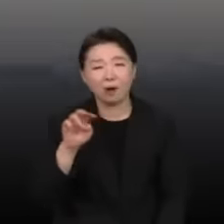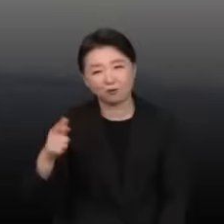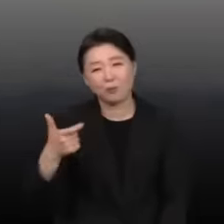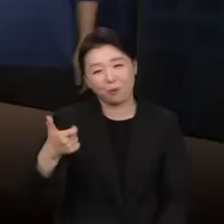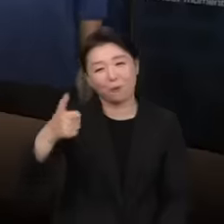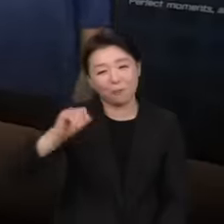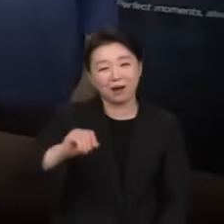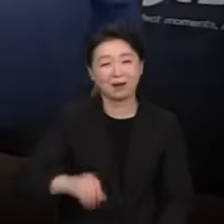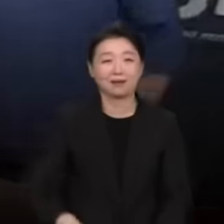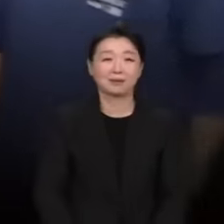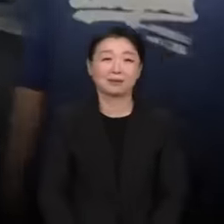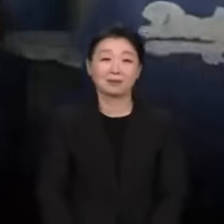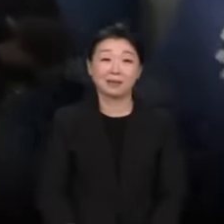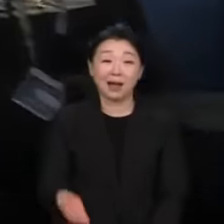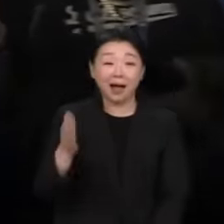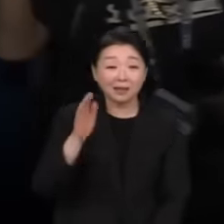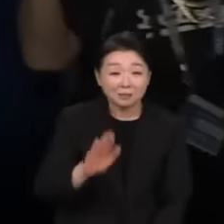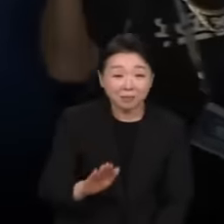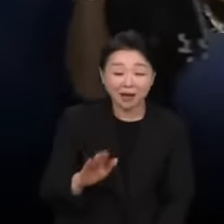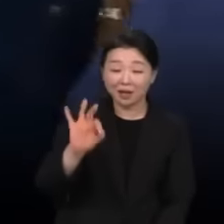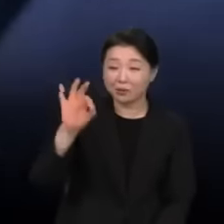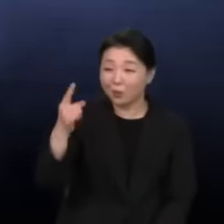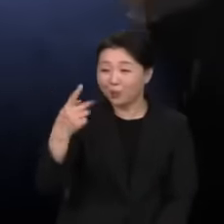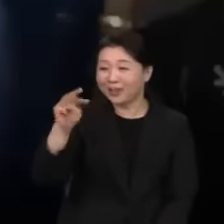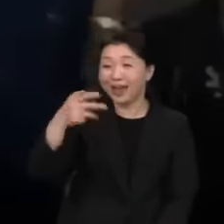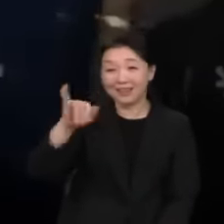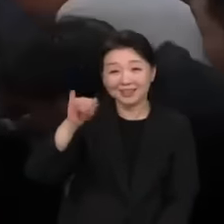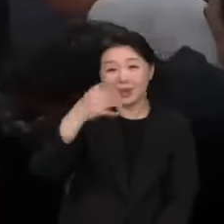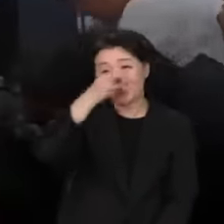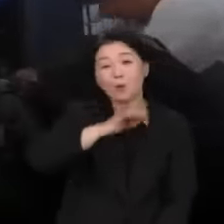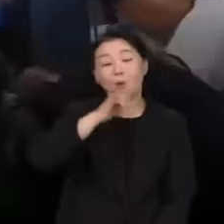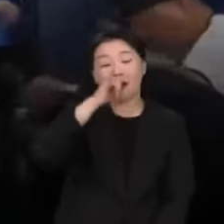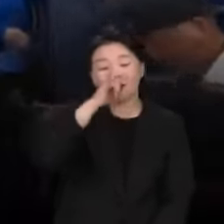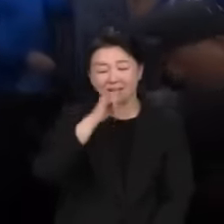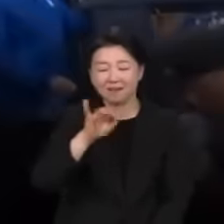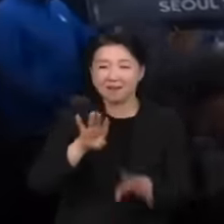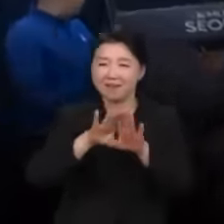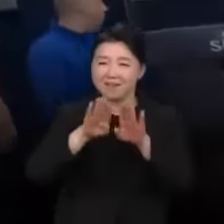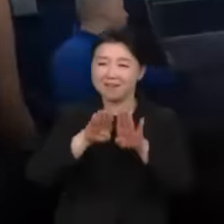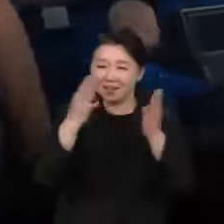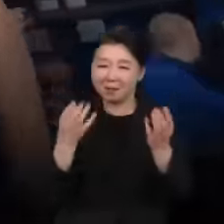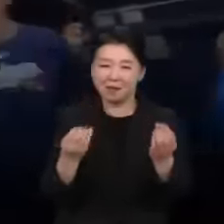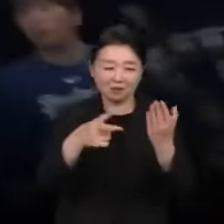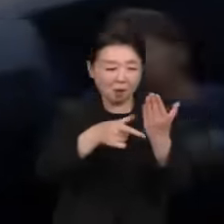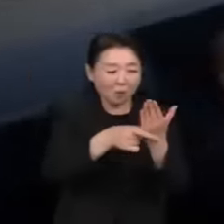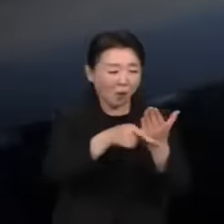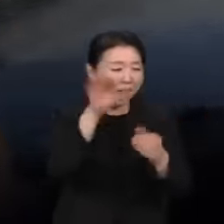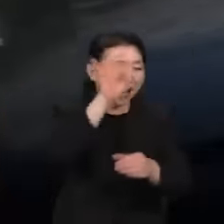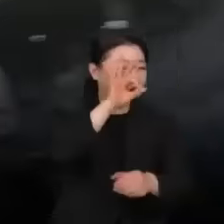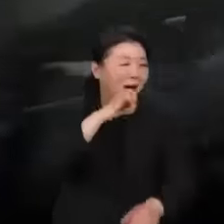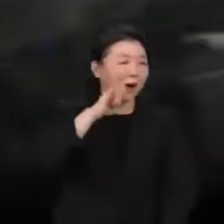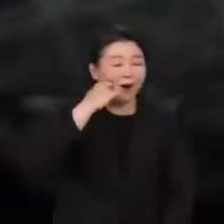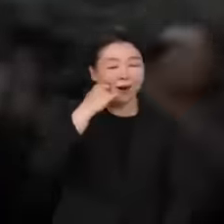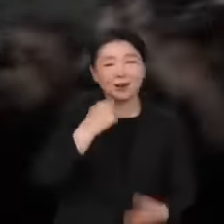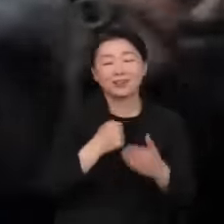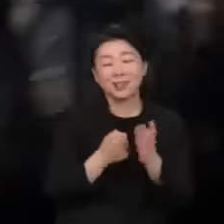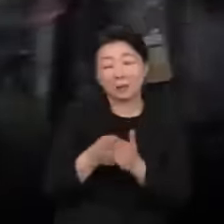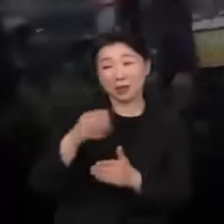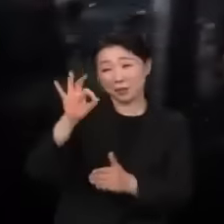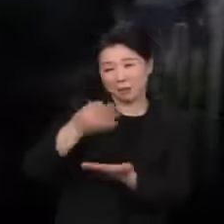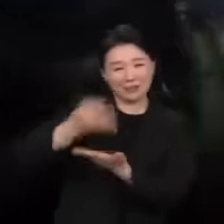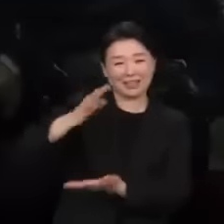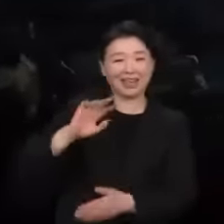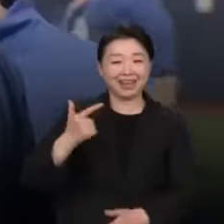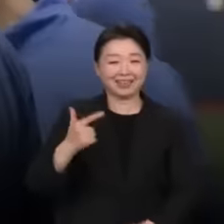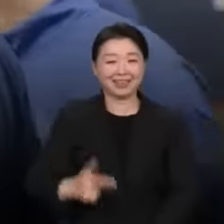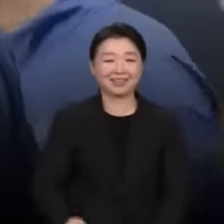이릅니다. 하지만 이른바 오타니 효과로 개막전 표 구하기가 하늘의 별따기라 결코 비싼 가격이 아니란 얘기도